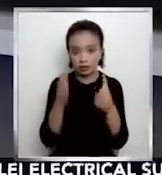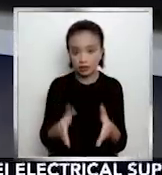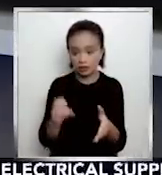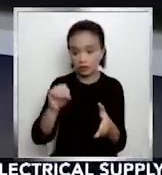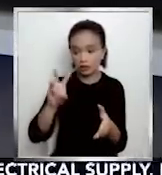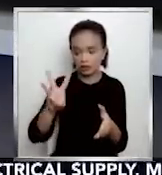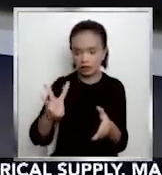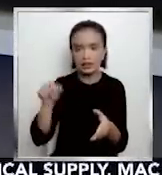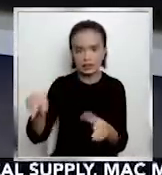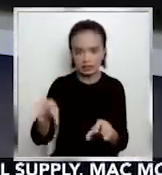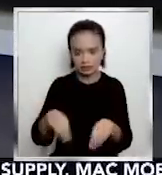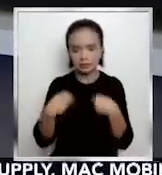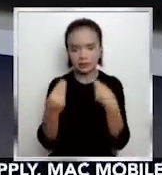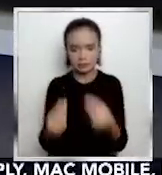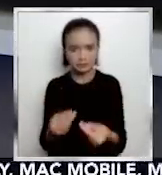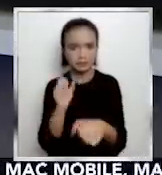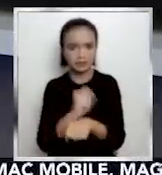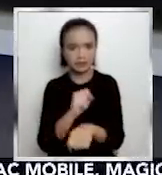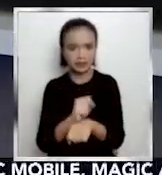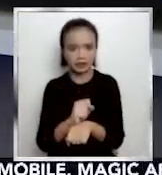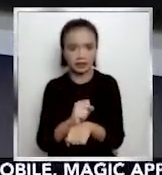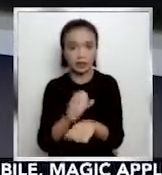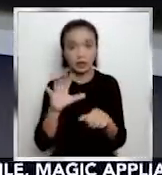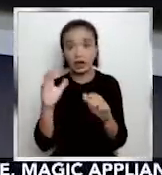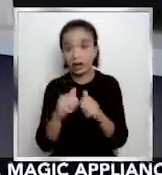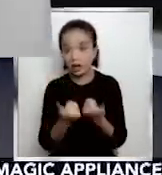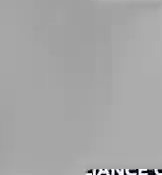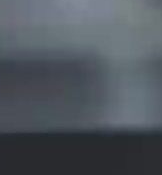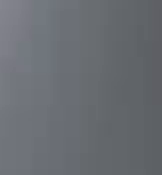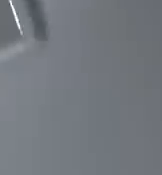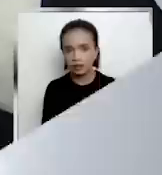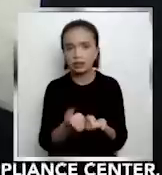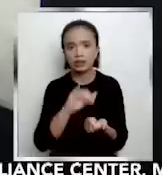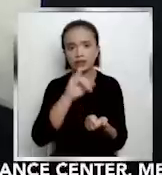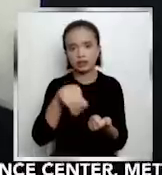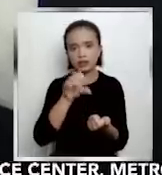ng sunod-sunod na job fair, tinutukan niya ni Oscar Oida.